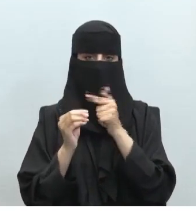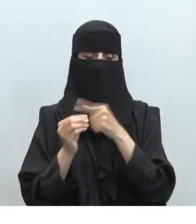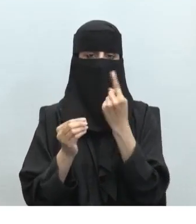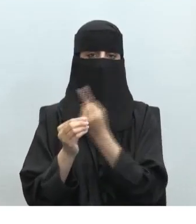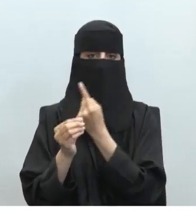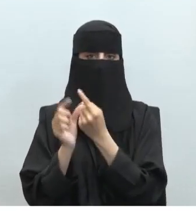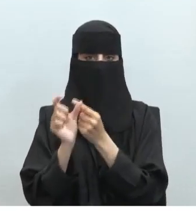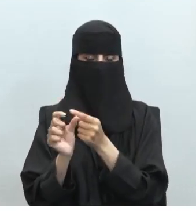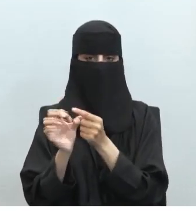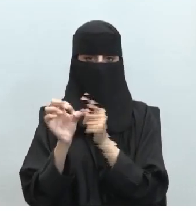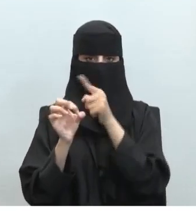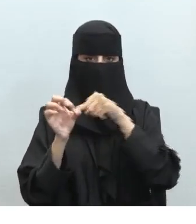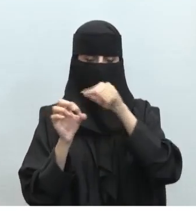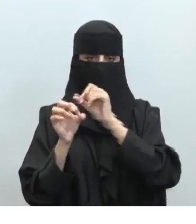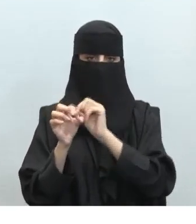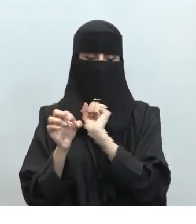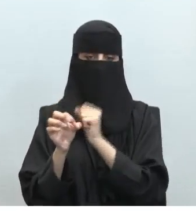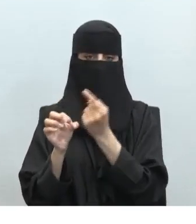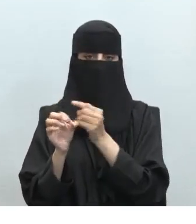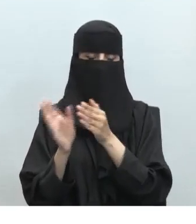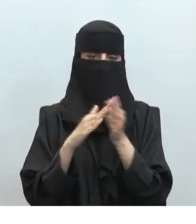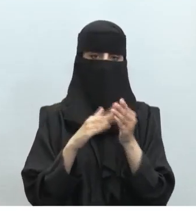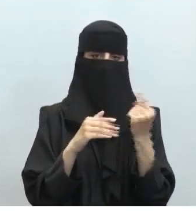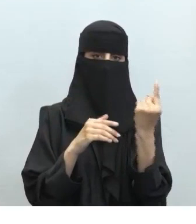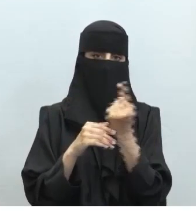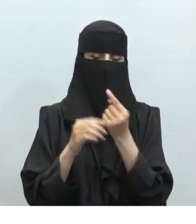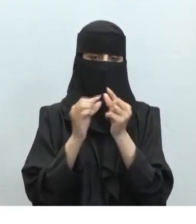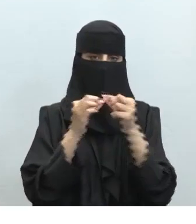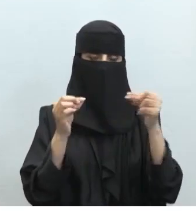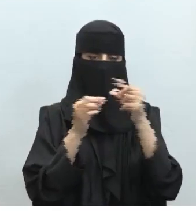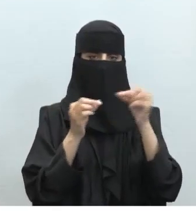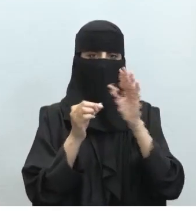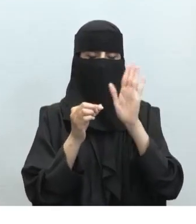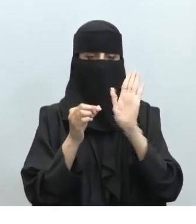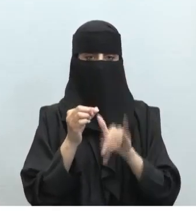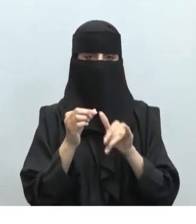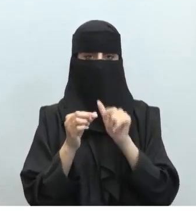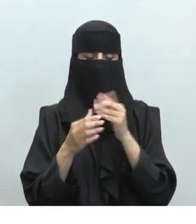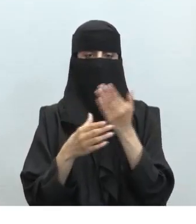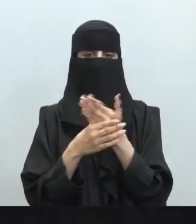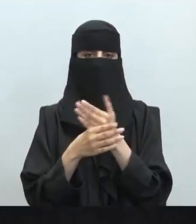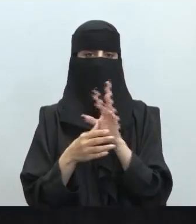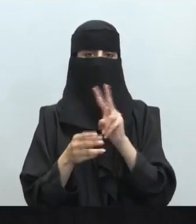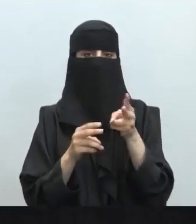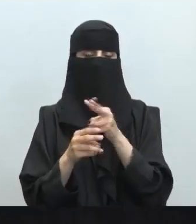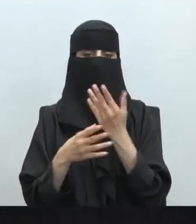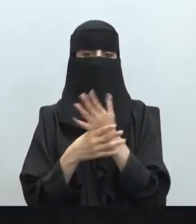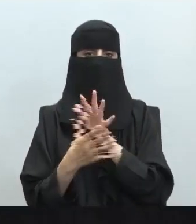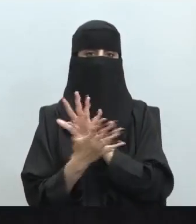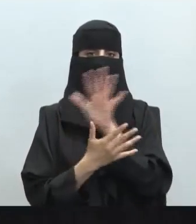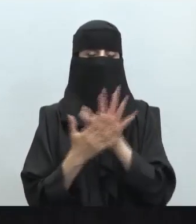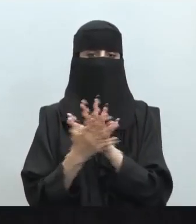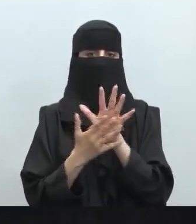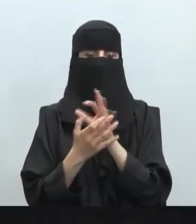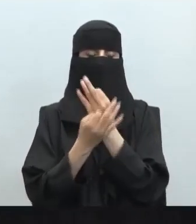وظهرت كريات الدم المنجليه هنا تعبير عن السياده المشتركه الفرق ما بين السياده المشتركه والسياده الغير تامه هناك اختفت الصفتين لم يظهر